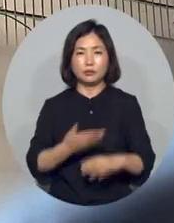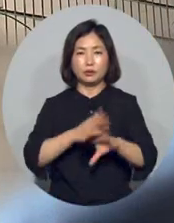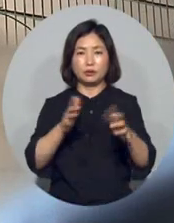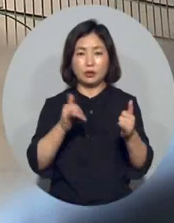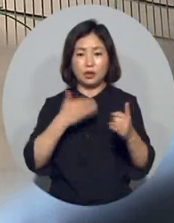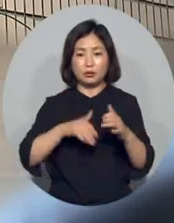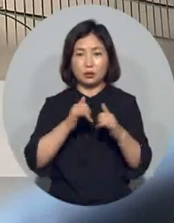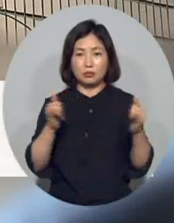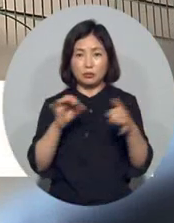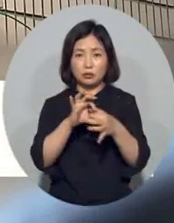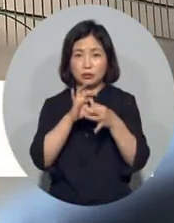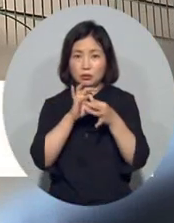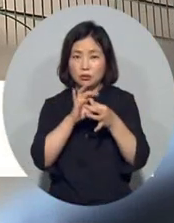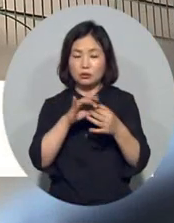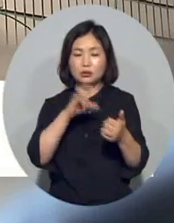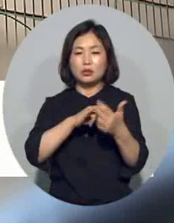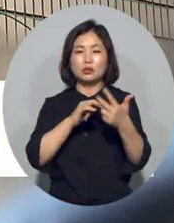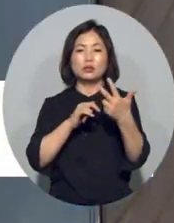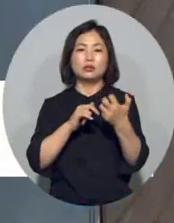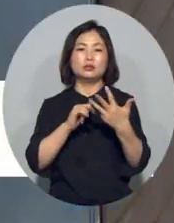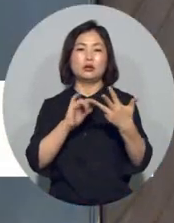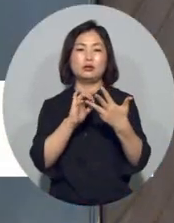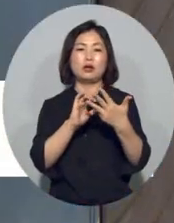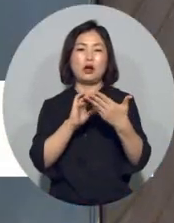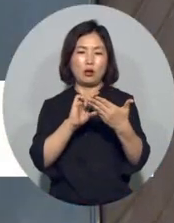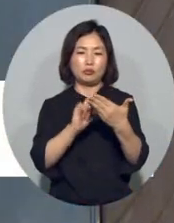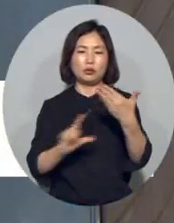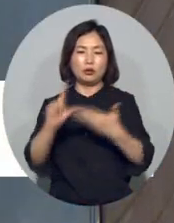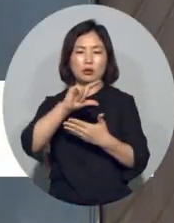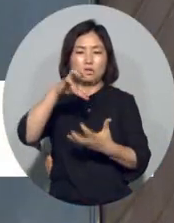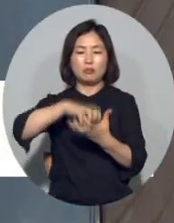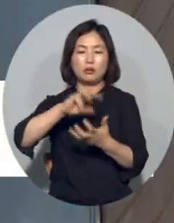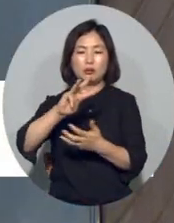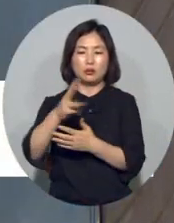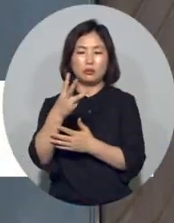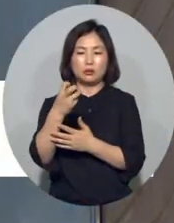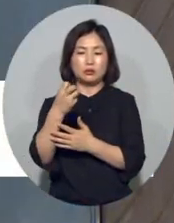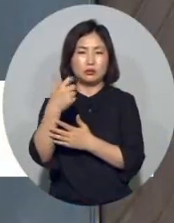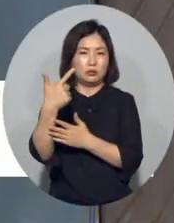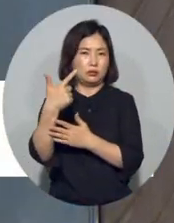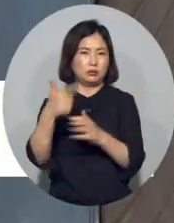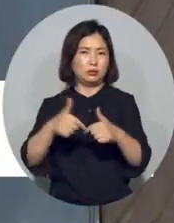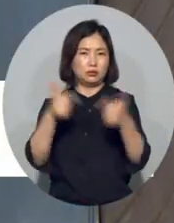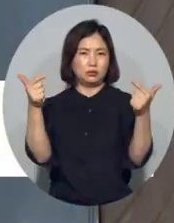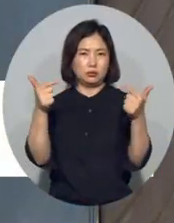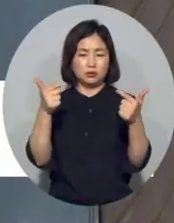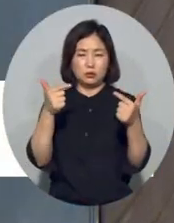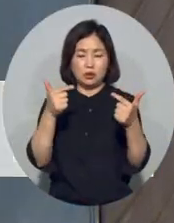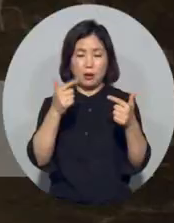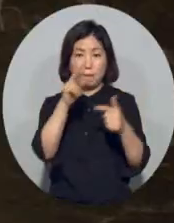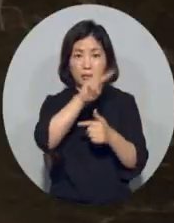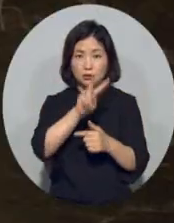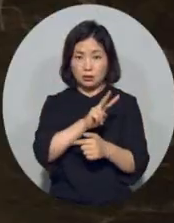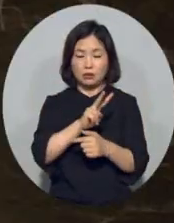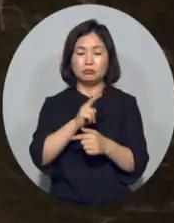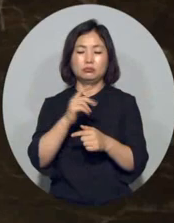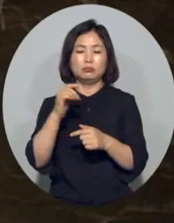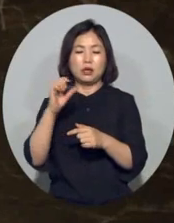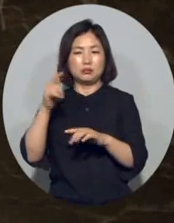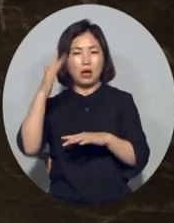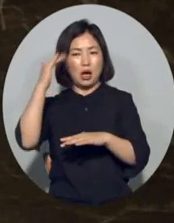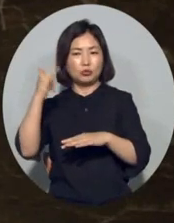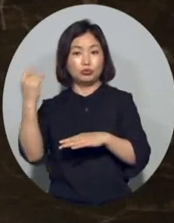외국인 지인 모임 관련 확진자가 79명 더 나와 누적 336명으로 늘었습니다. 대부분 베트남 국적이거나